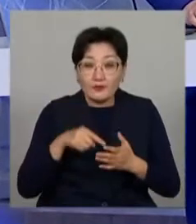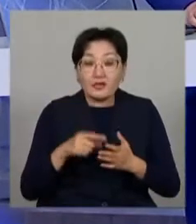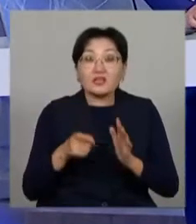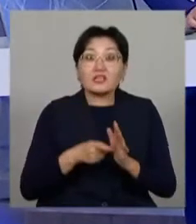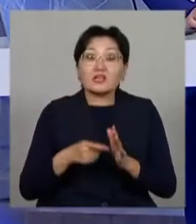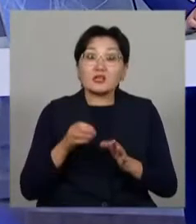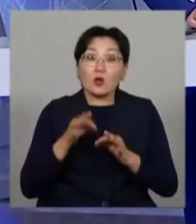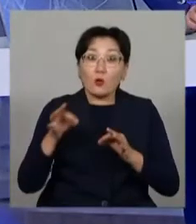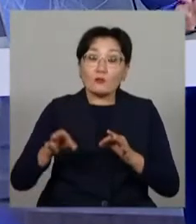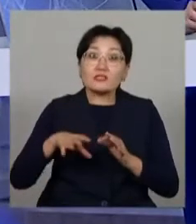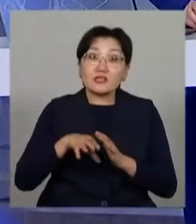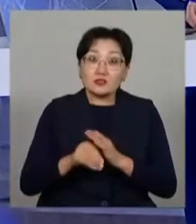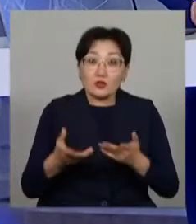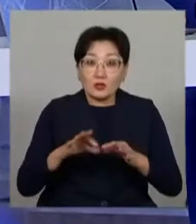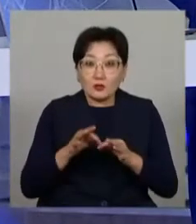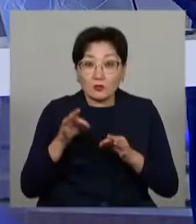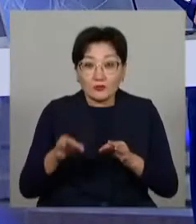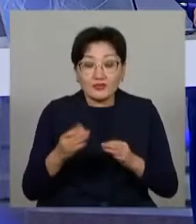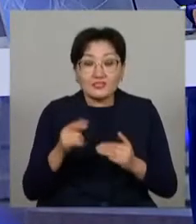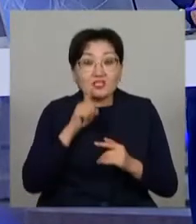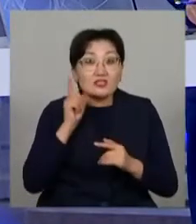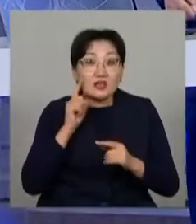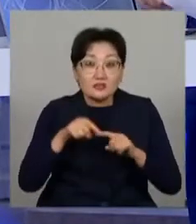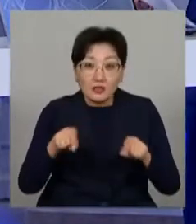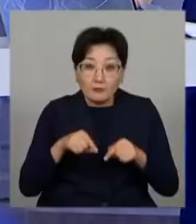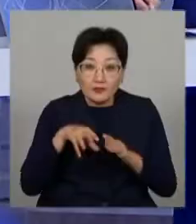Қарағанды облысы орналасқан. Қалған өңірлер жасыл аймақта.